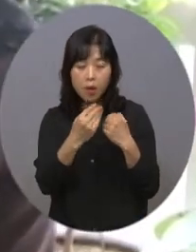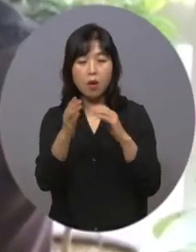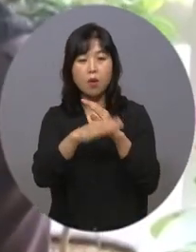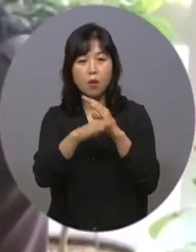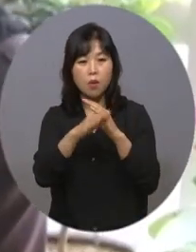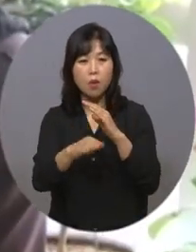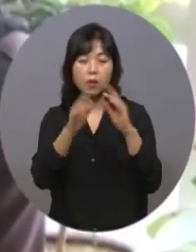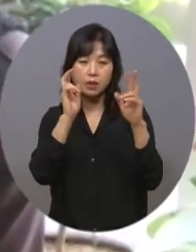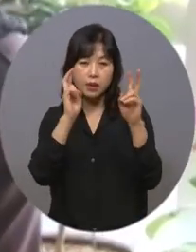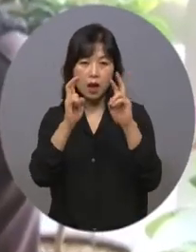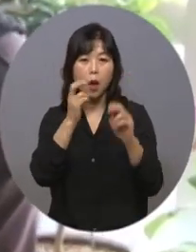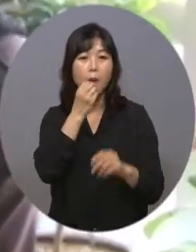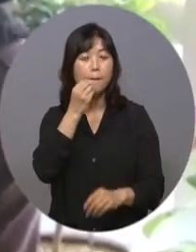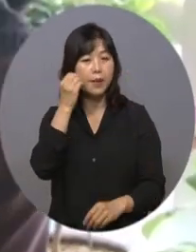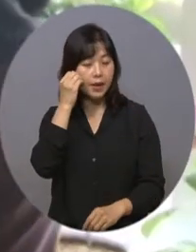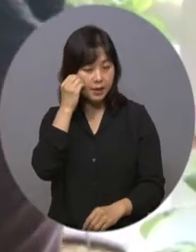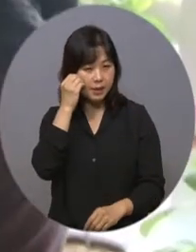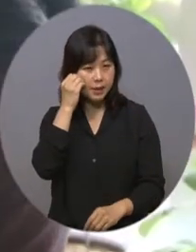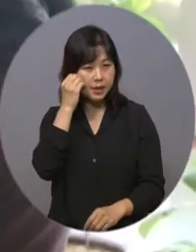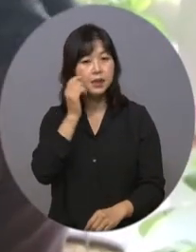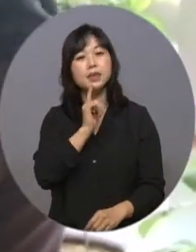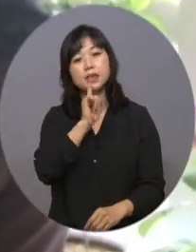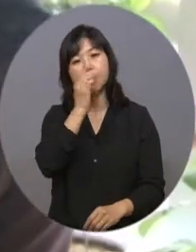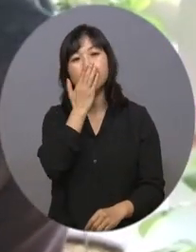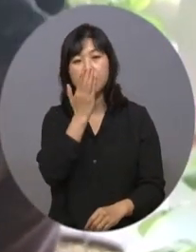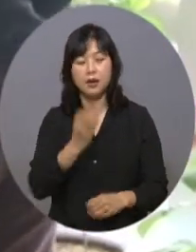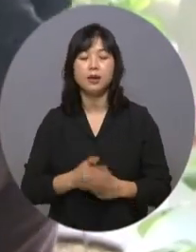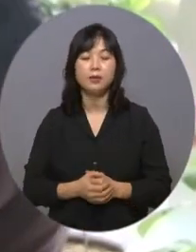있습니다 복지 tv 뉴스 2 가 아닙니다